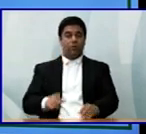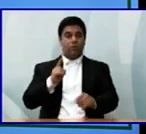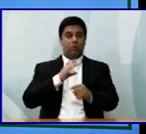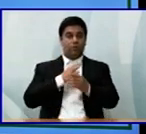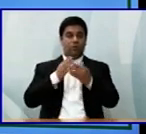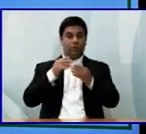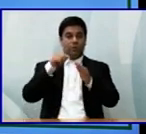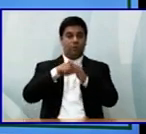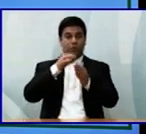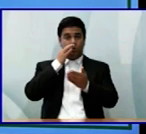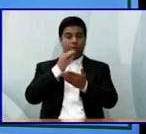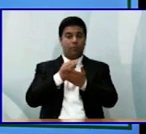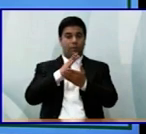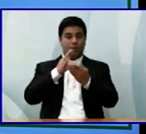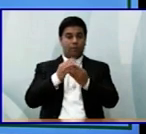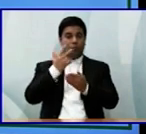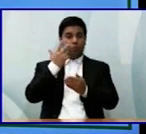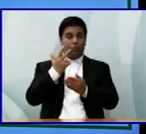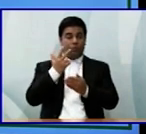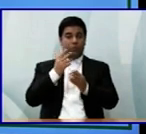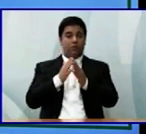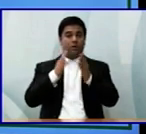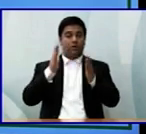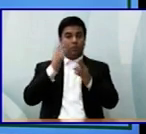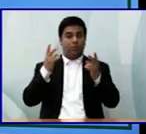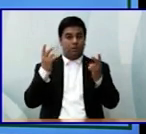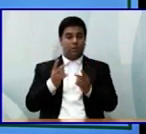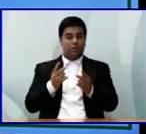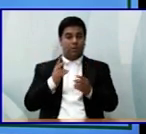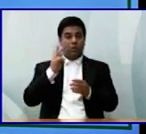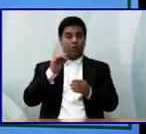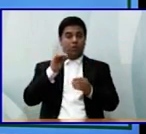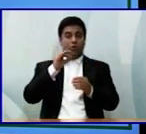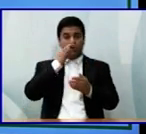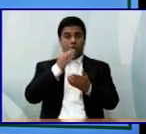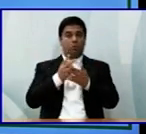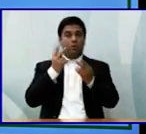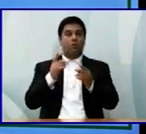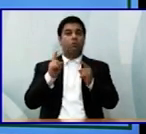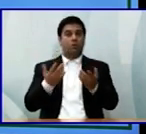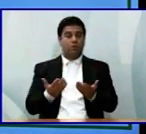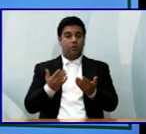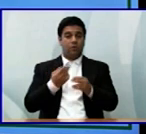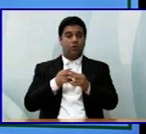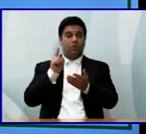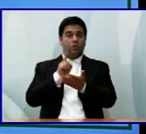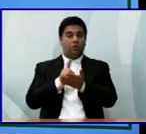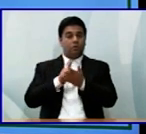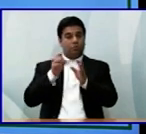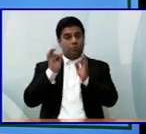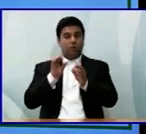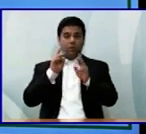yechimlarimiz 3 dan katta bo'lish kerak. Lekin javob 2 chiqib qoldi. Shartni